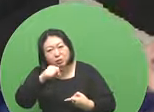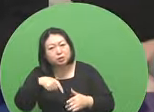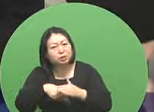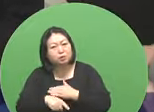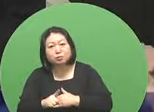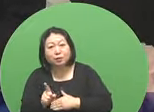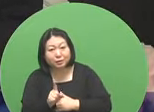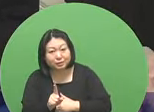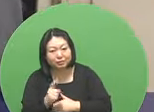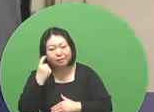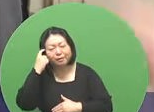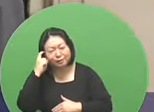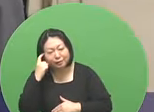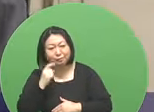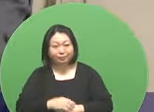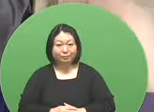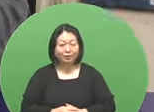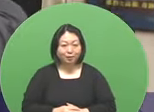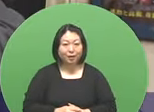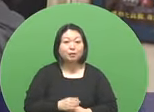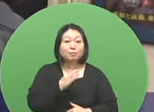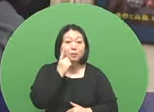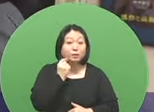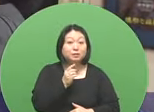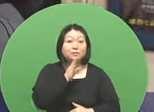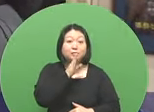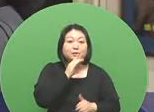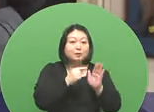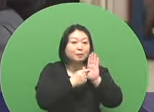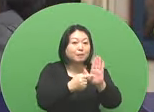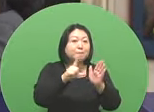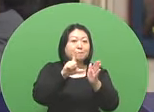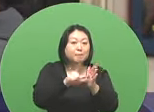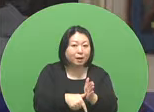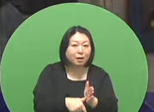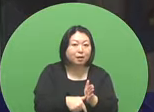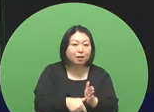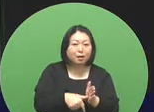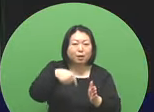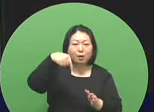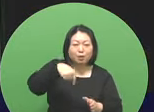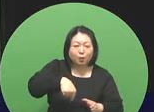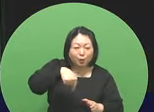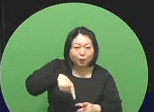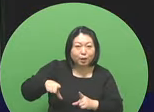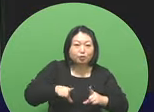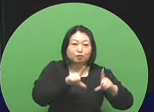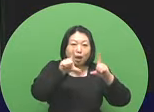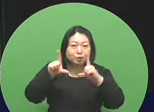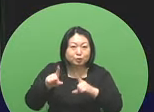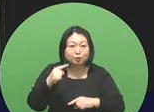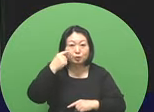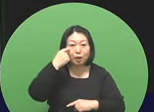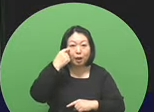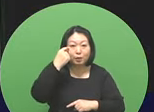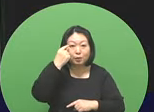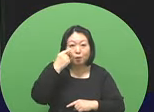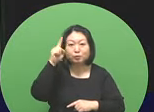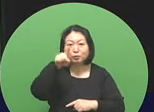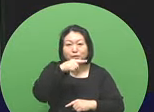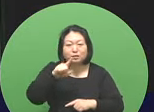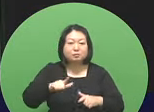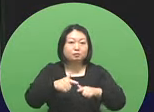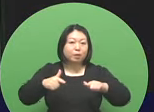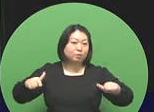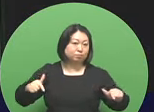たり、 ILC の実現によって県内にも多くの外国人が暮らすようになることなどが説